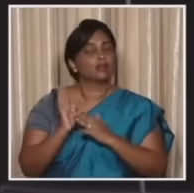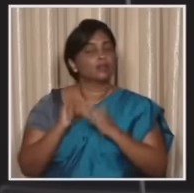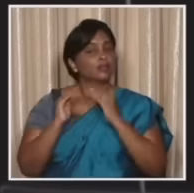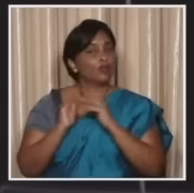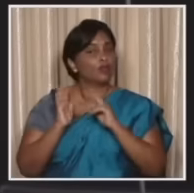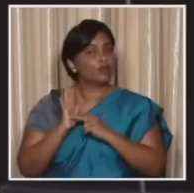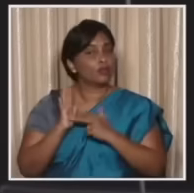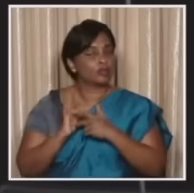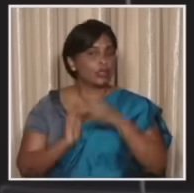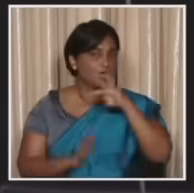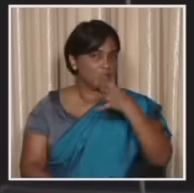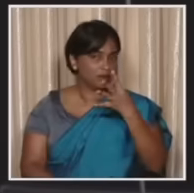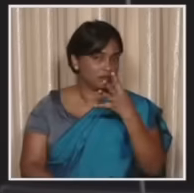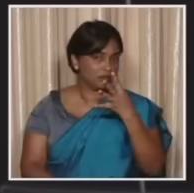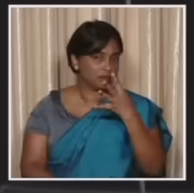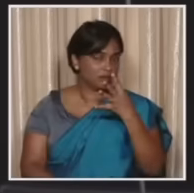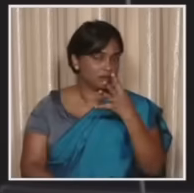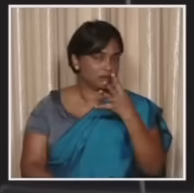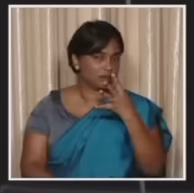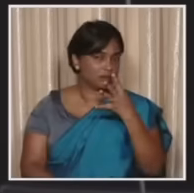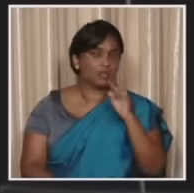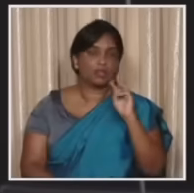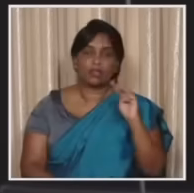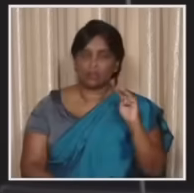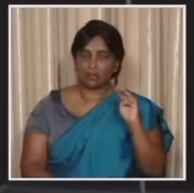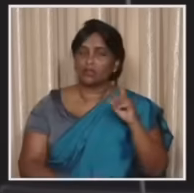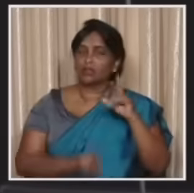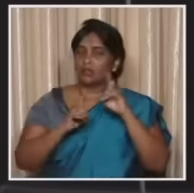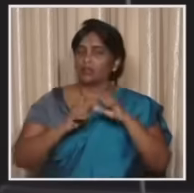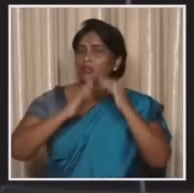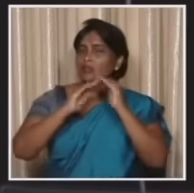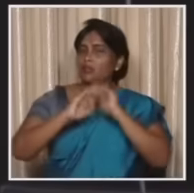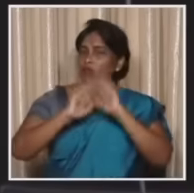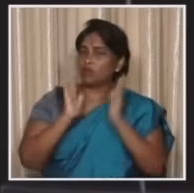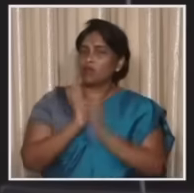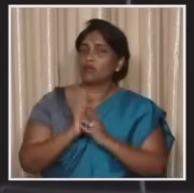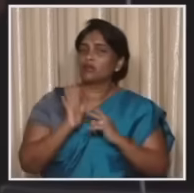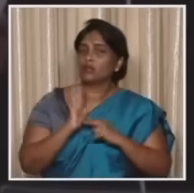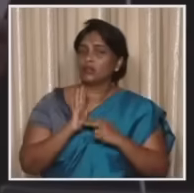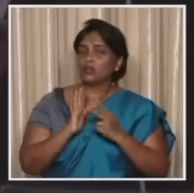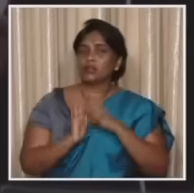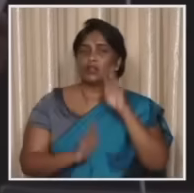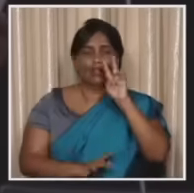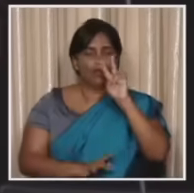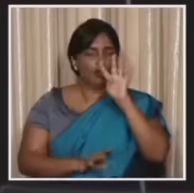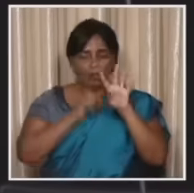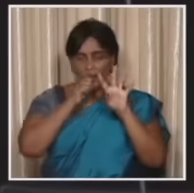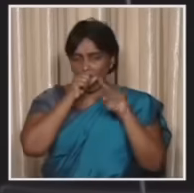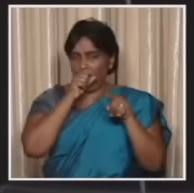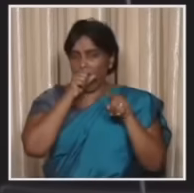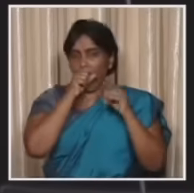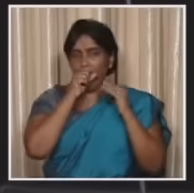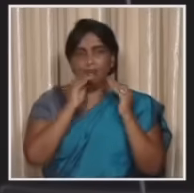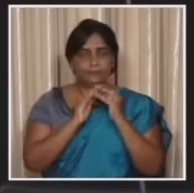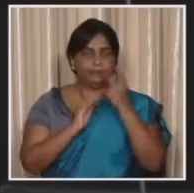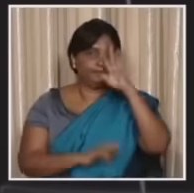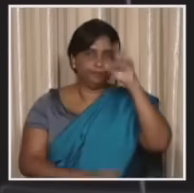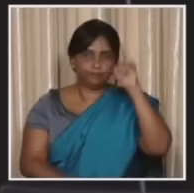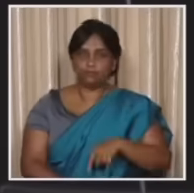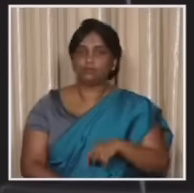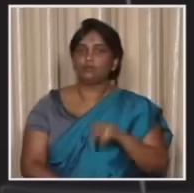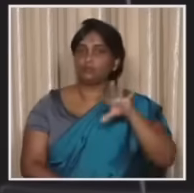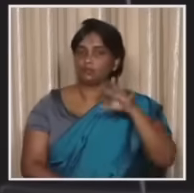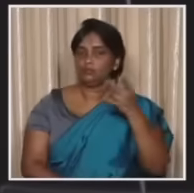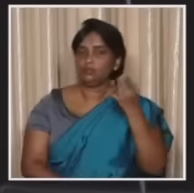නිවාස ව්‍යාපෘතිය 430යි. ඒ වගේ නිවාස ව්‍යාපෘති 24කින් තියෙන්නේ ගෙවල්